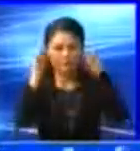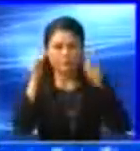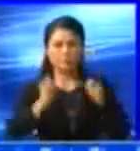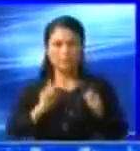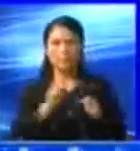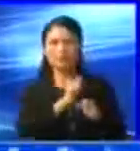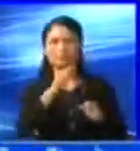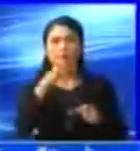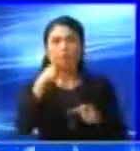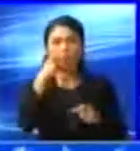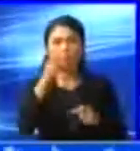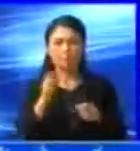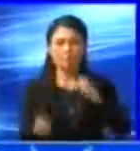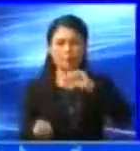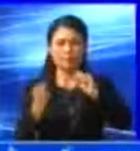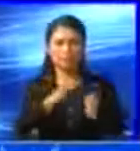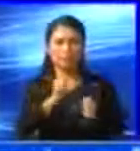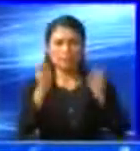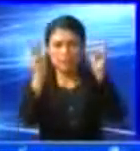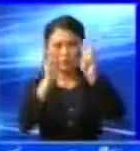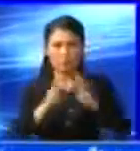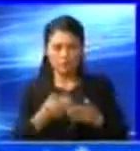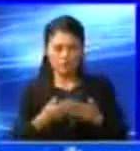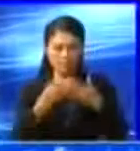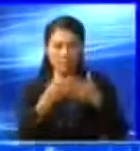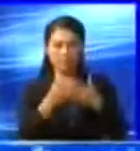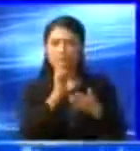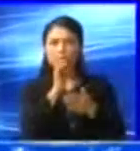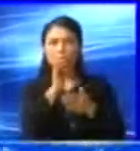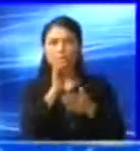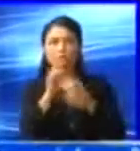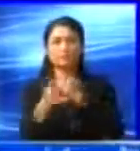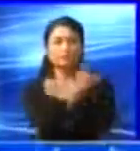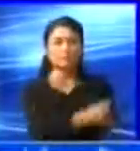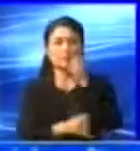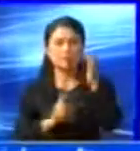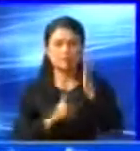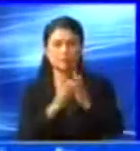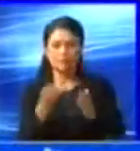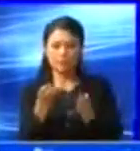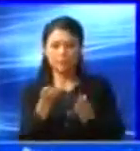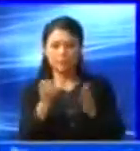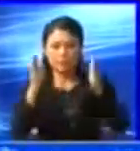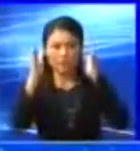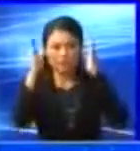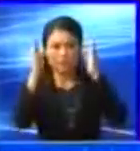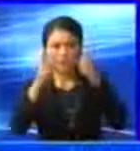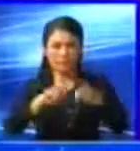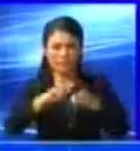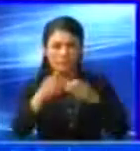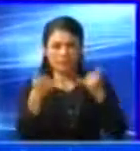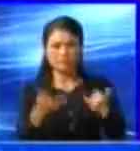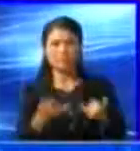ម៉ារ៉េតបានបញ្ជាក់ថាការប្រែប្រួលអាកាសធាតុពិតជាកើតមានយ៉ាងពិតប្រាកដហើយបណ្ដាប្រទេសអភិវឌ្ឍន៍តិចតួចគឺជាអ្នកប្រឈមជាមួយបញ្ហានេះ